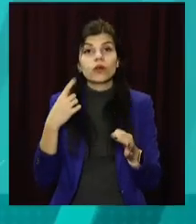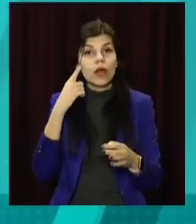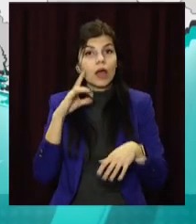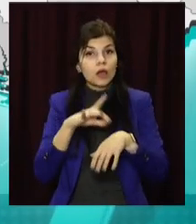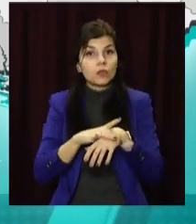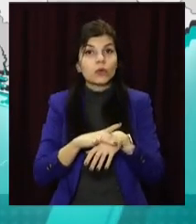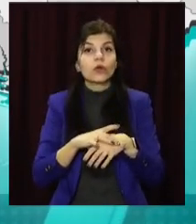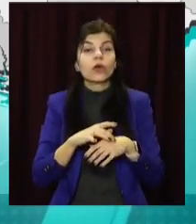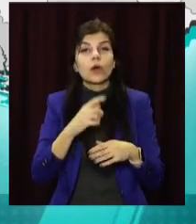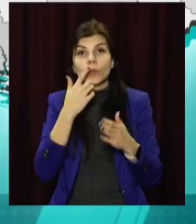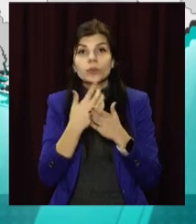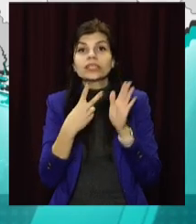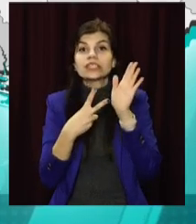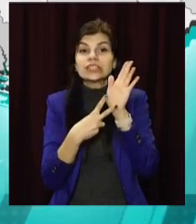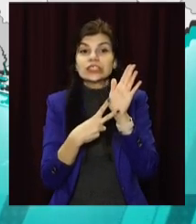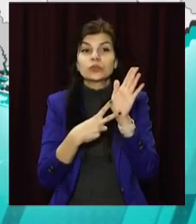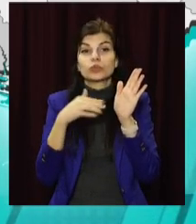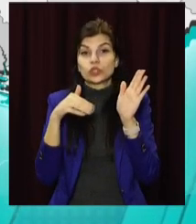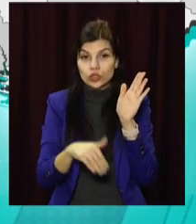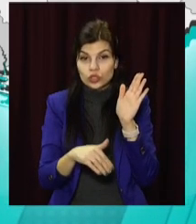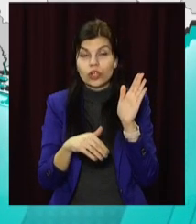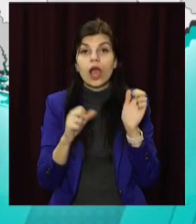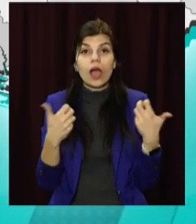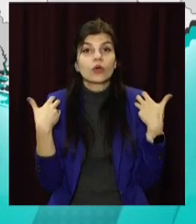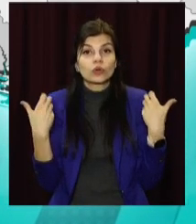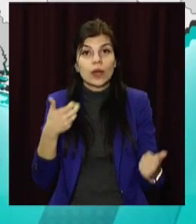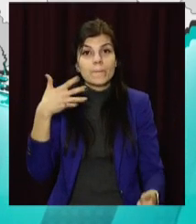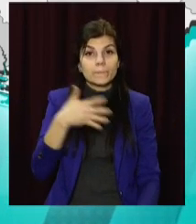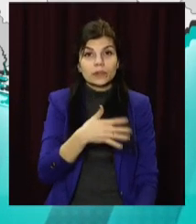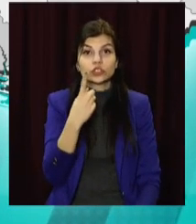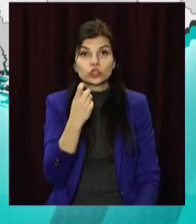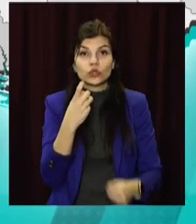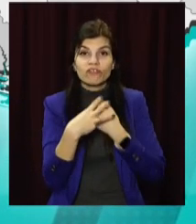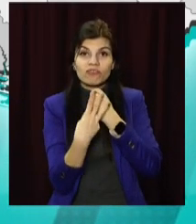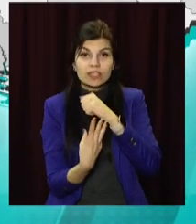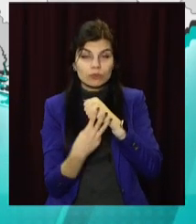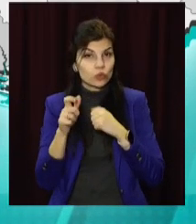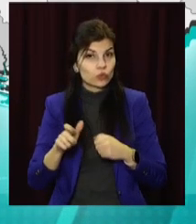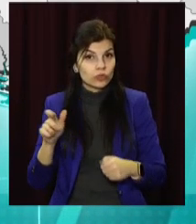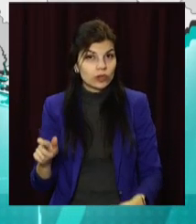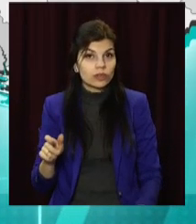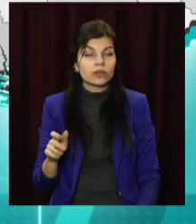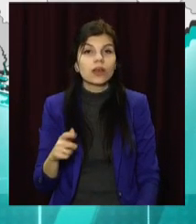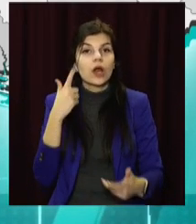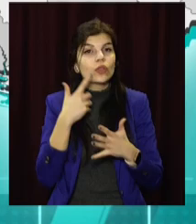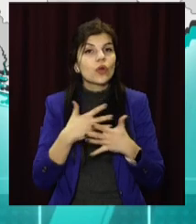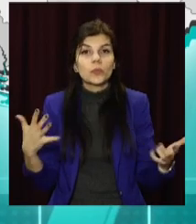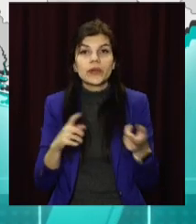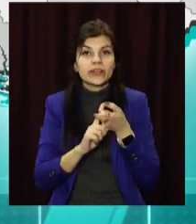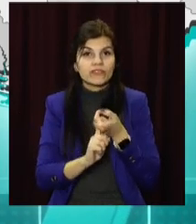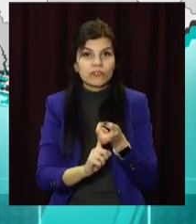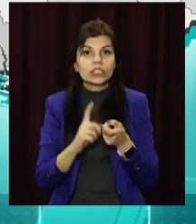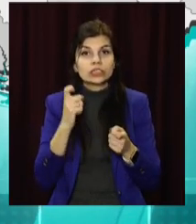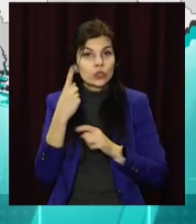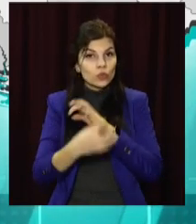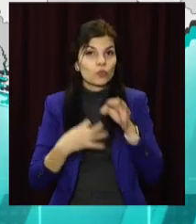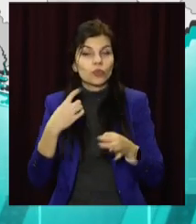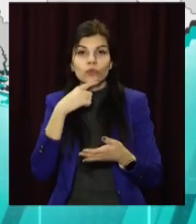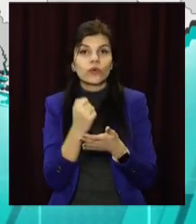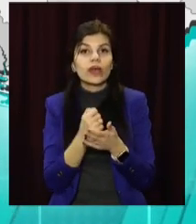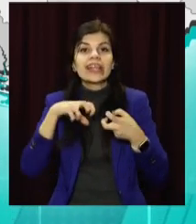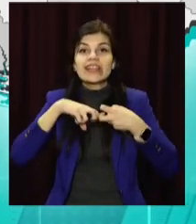діагностували коронавірус у понад 7 тисяч хворих, а одужали 5118 людей. Найбільша кількість інфікованих за добу